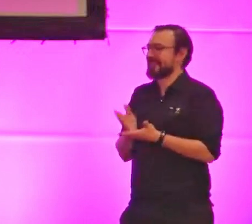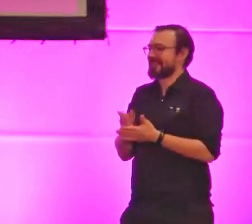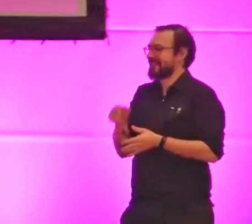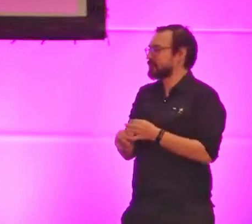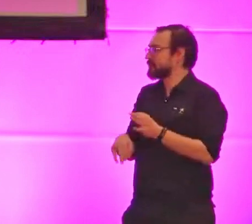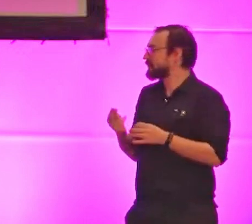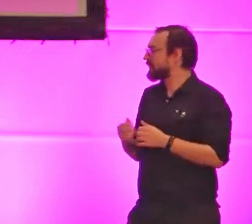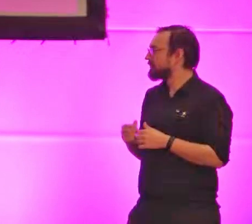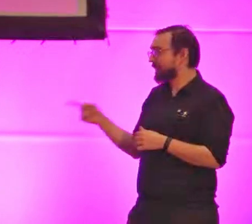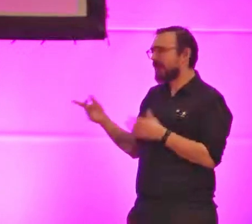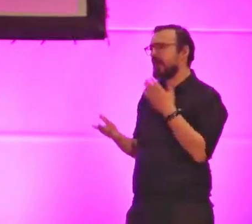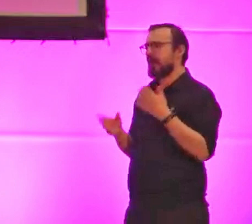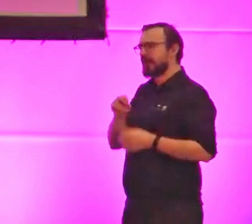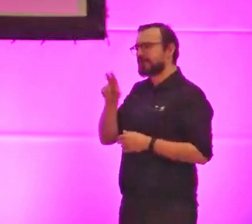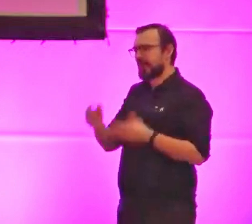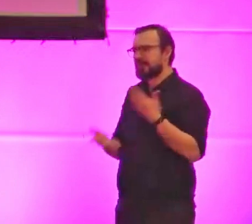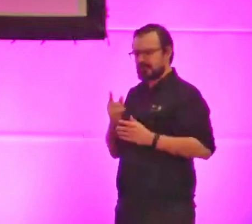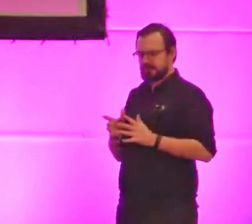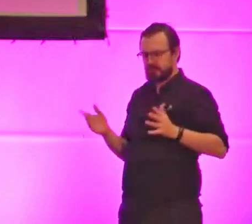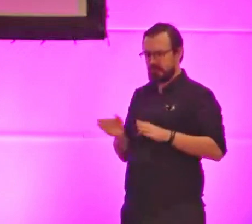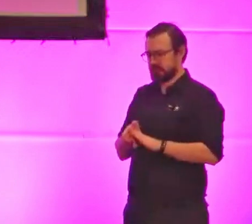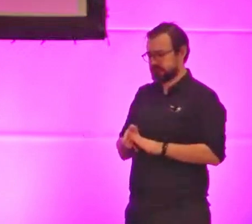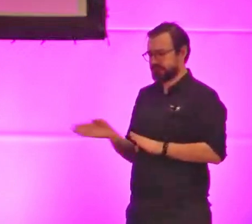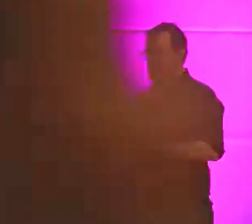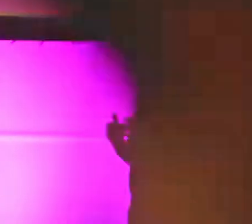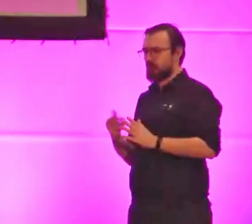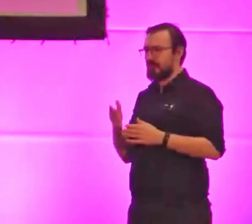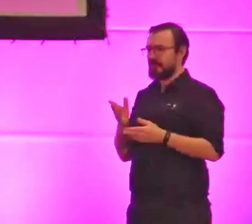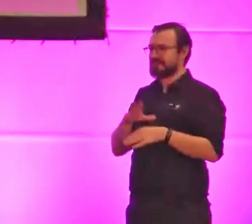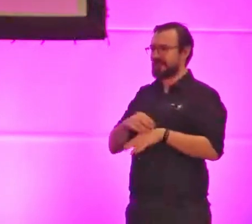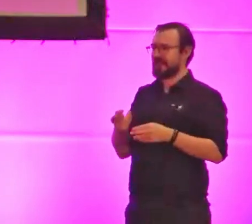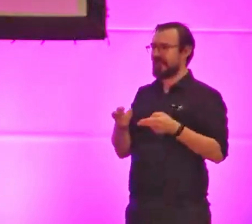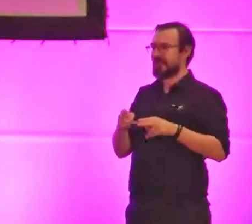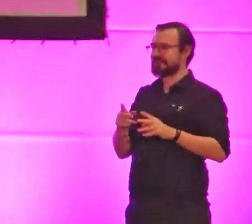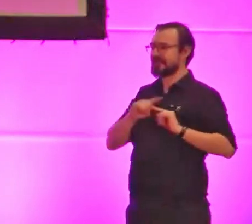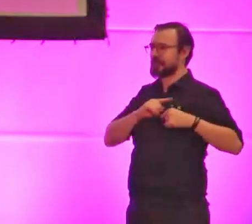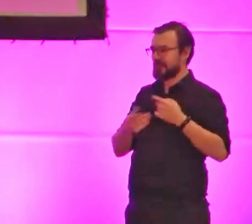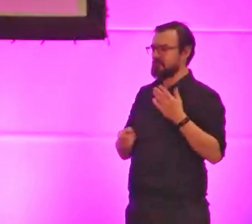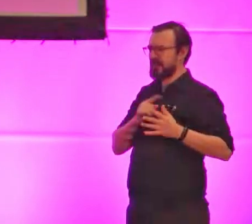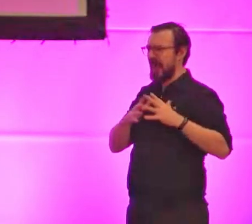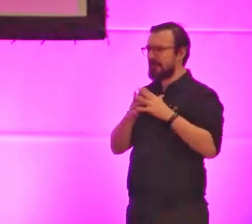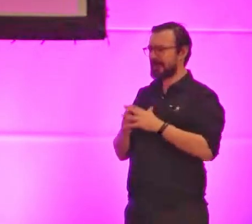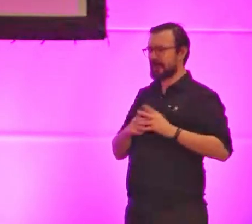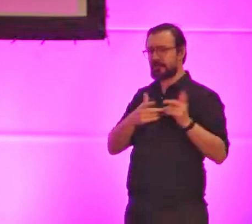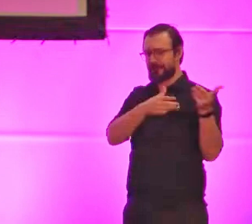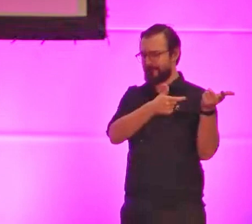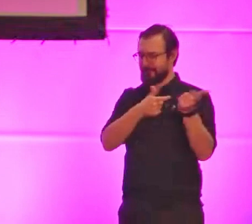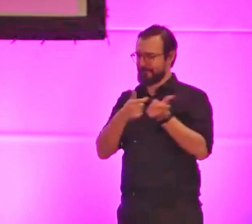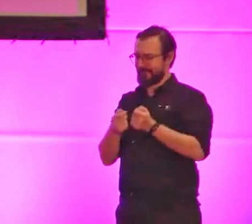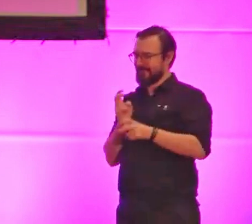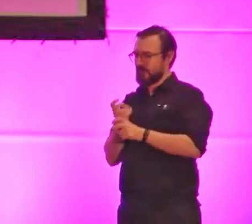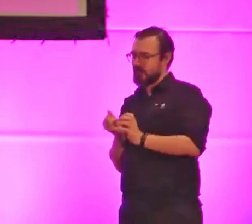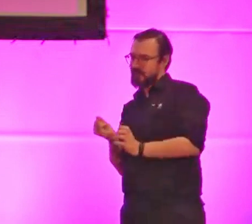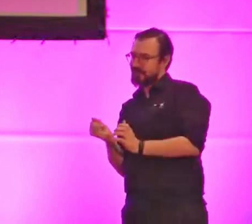är ju ganska stora avsteg från svensk rättstradition. Det känns som det är väldigt mycket amerikaniserat i det som man försöker skjuta in